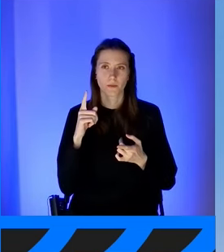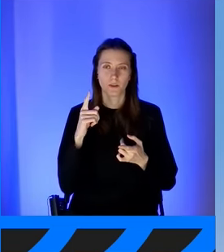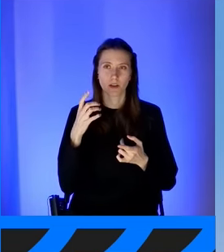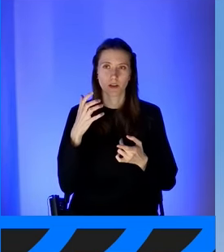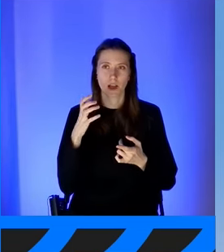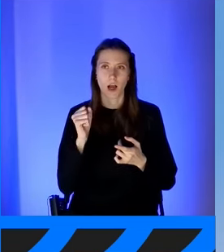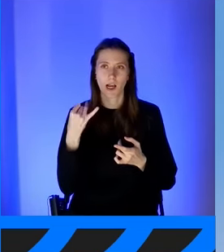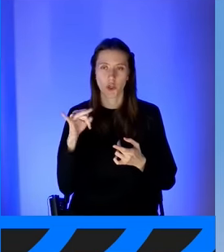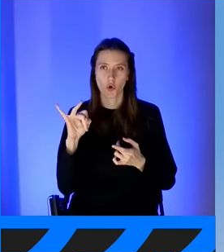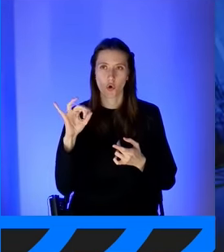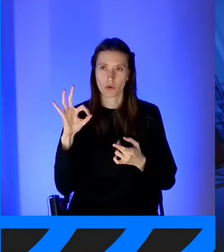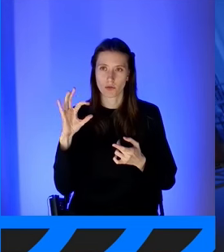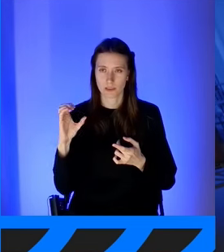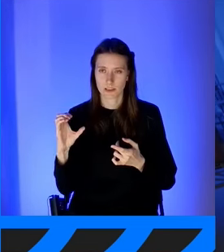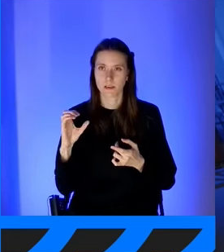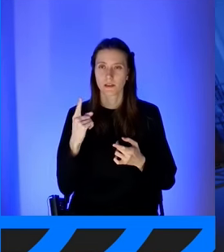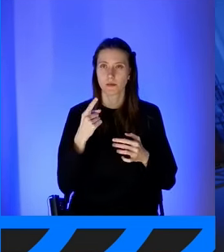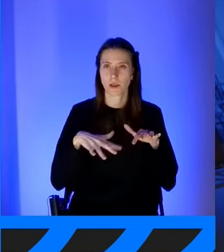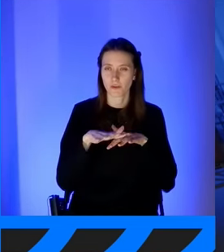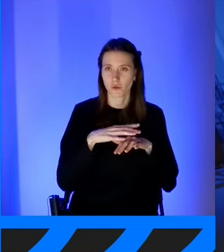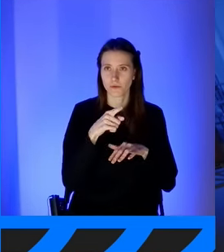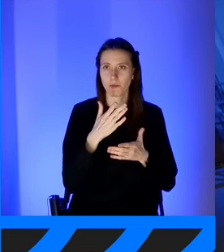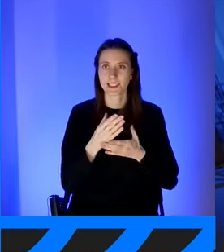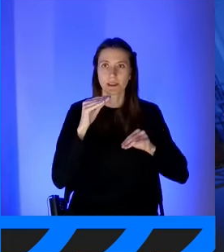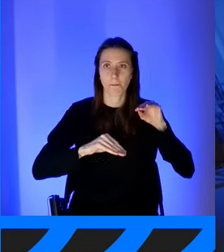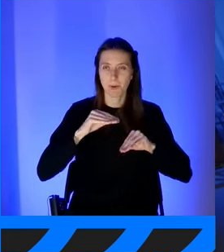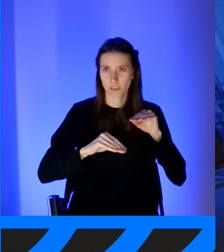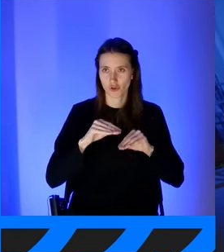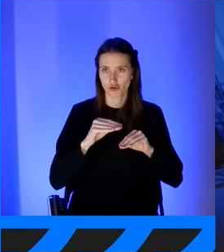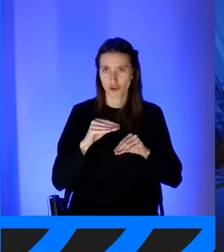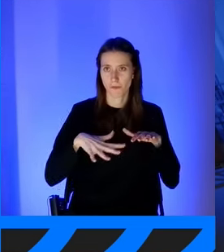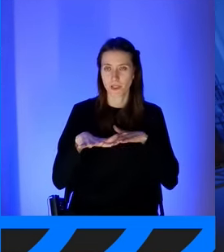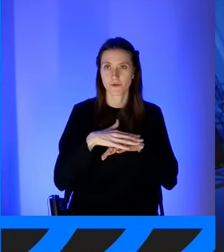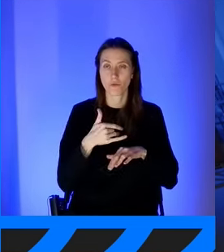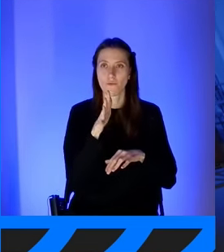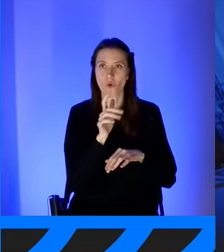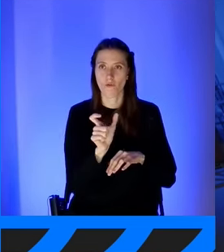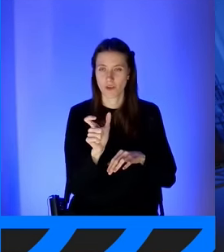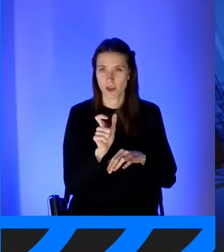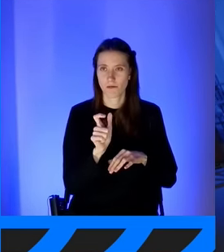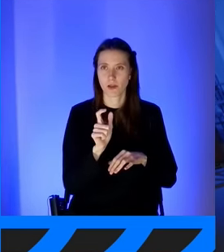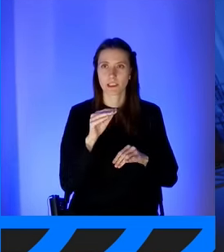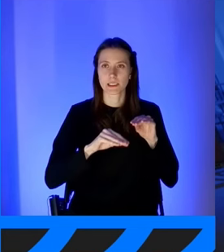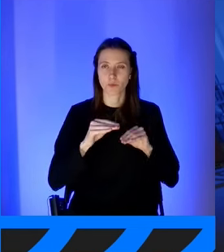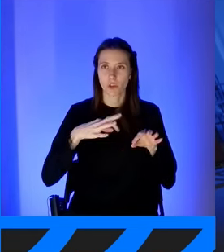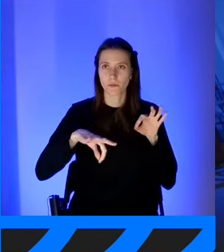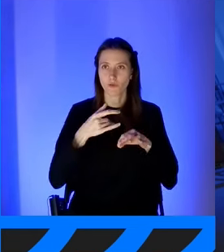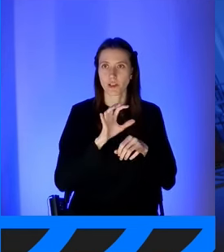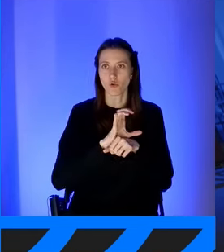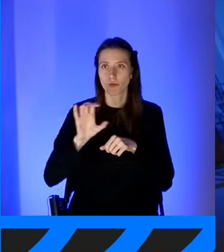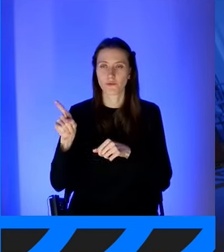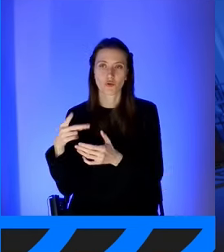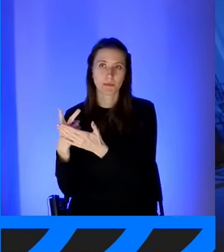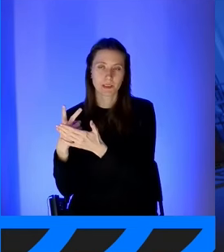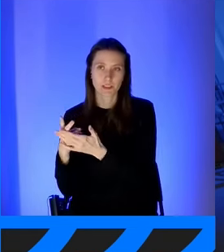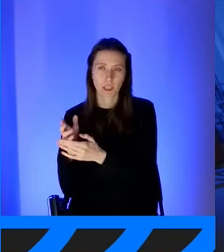в архивы. Там мы в момент сборки проекта и отправки его на ревью мы выкидываем некоторые